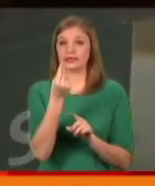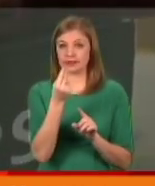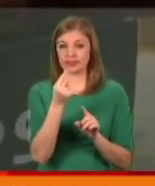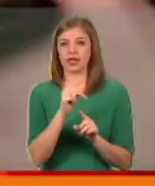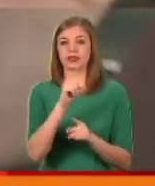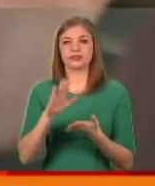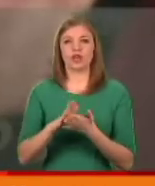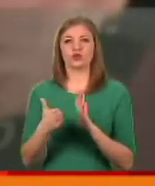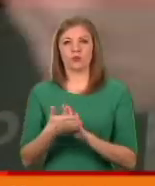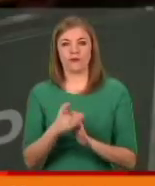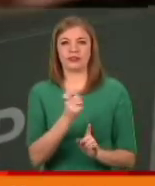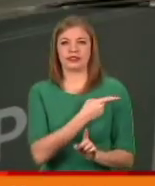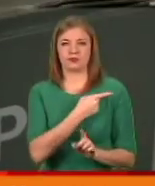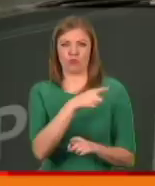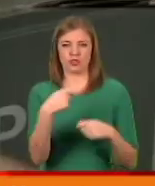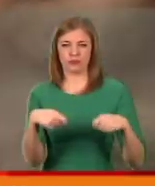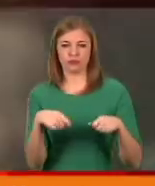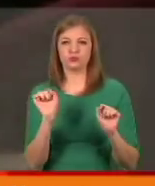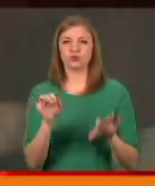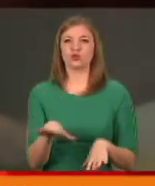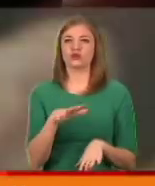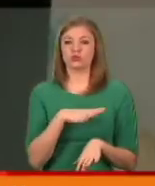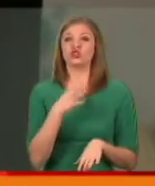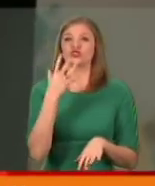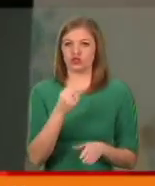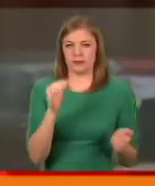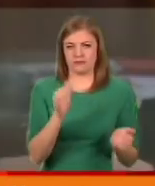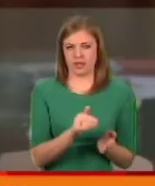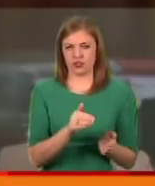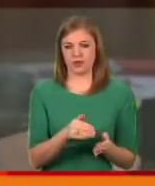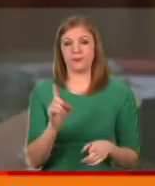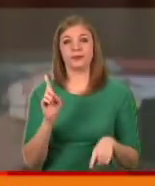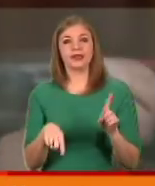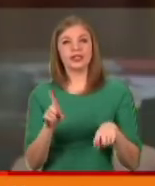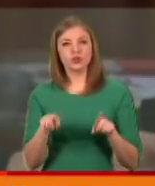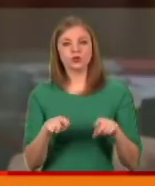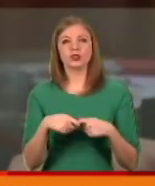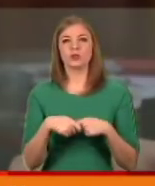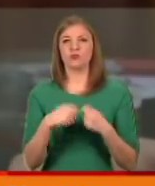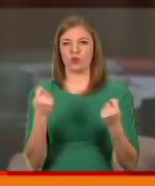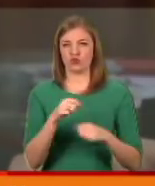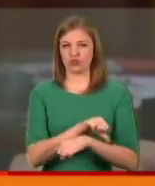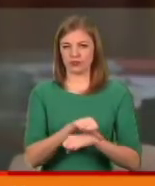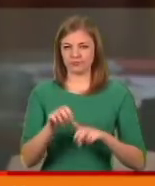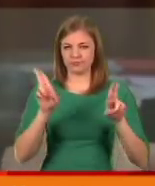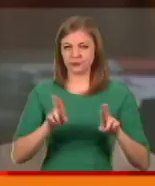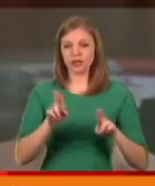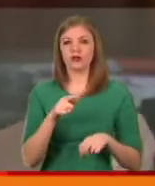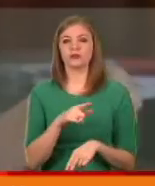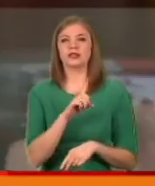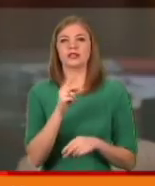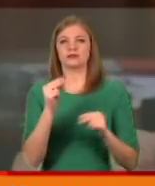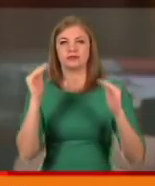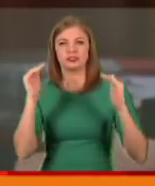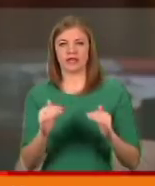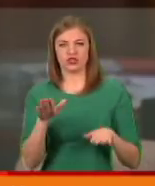за домовленістю з польськими продавцями може бути значно нижча. Іноді порушення митних правил відбувається шляхом